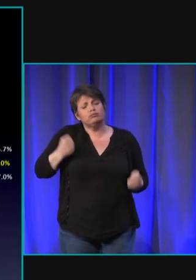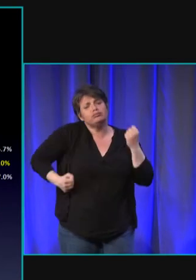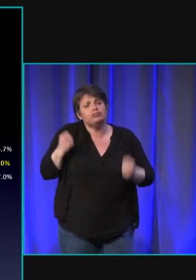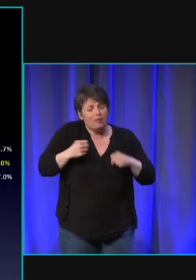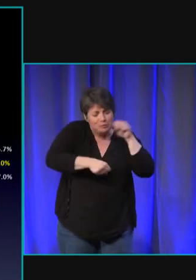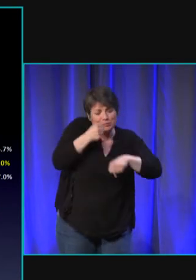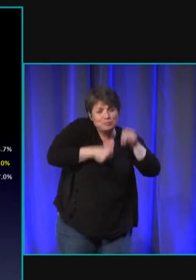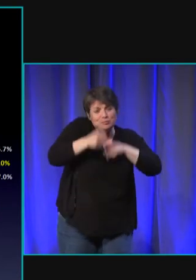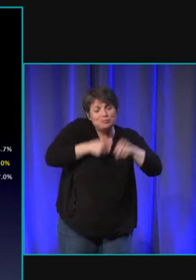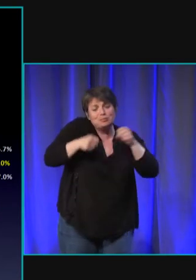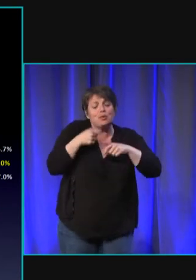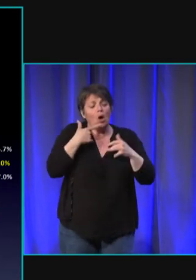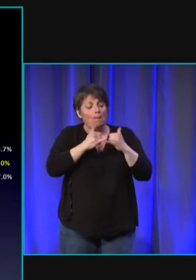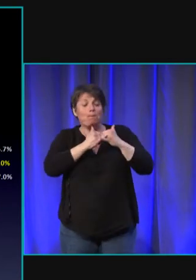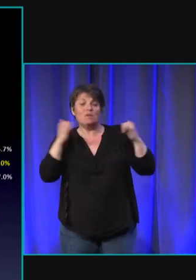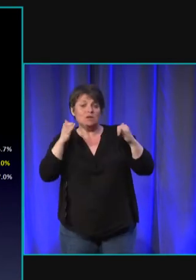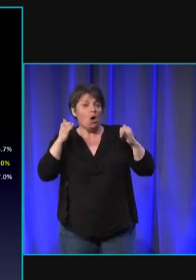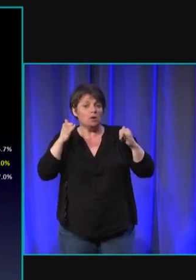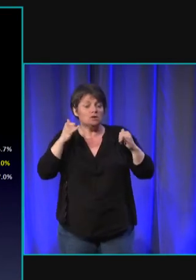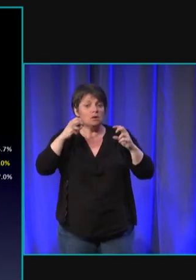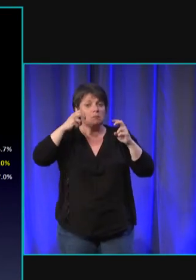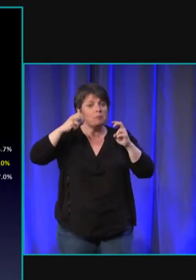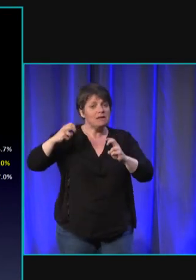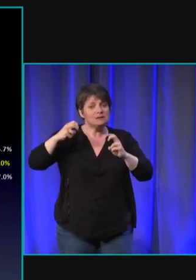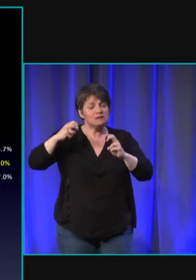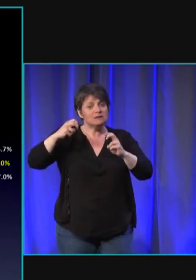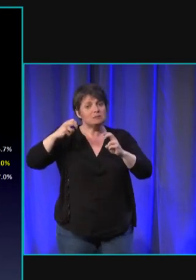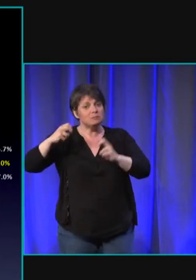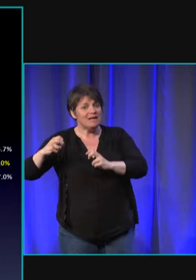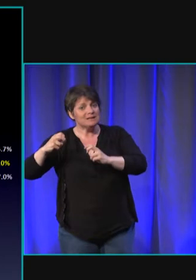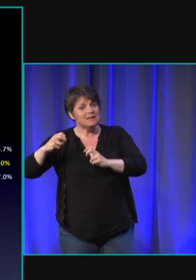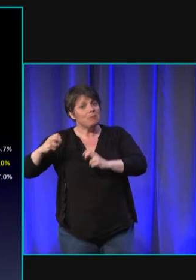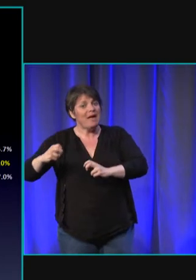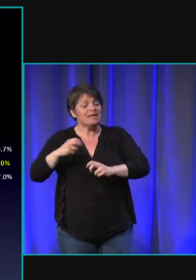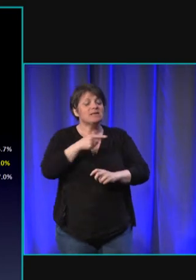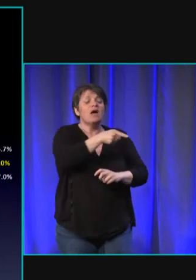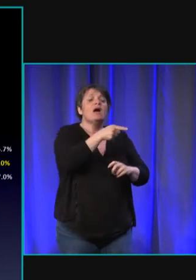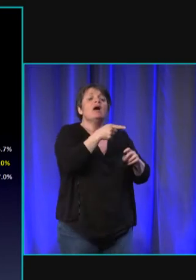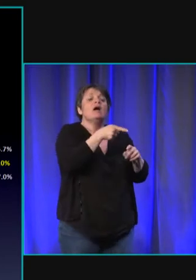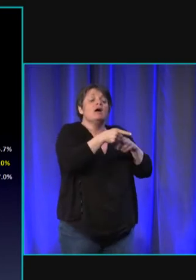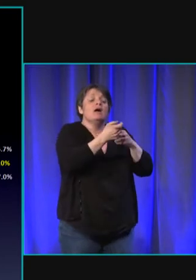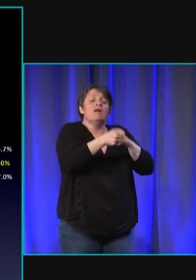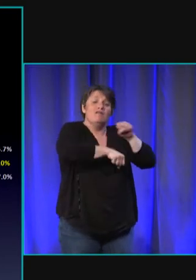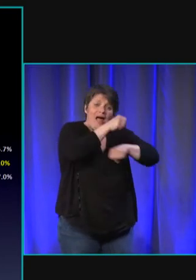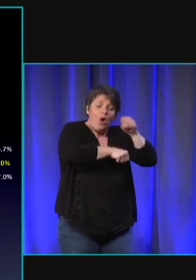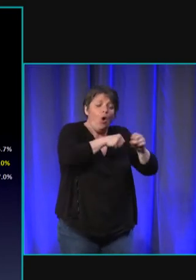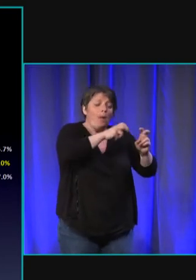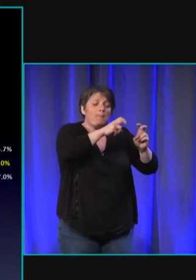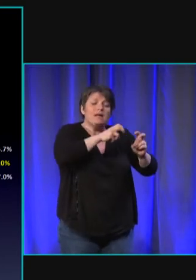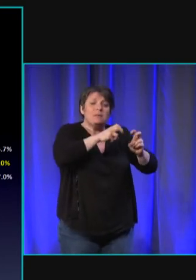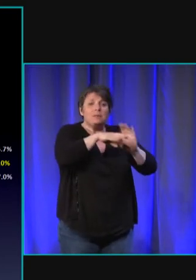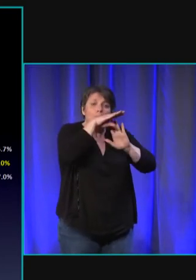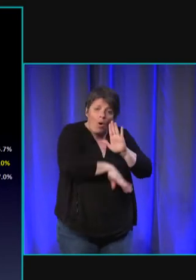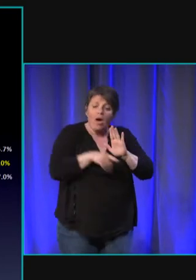vous voyez que la baisse de puissance, en fait, elle est toujours plus faible au cours du pédalage par rapport à la course à pied. On a une différence de